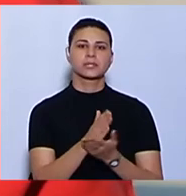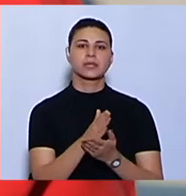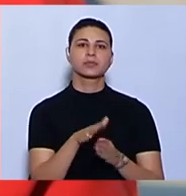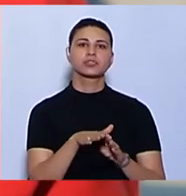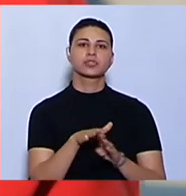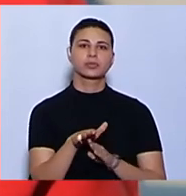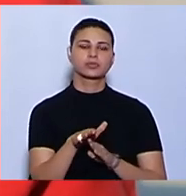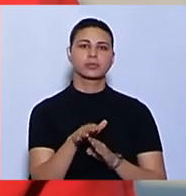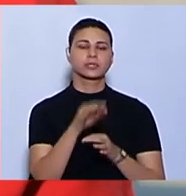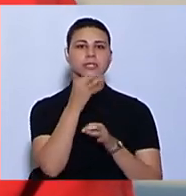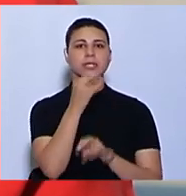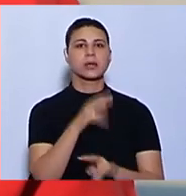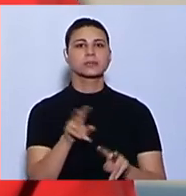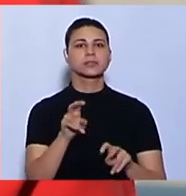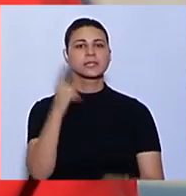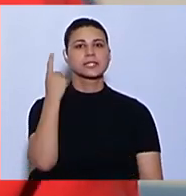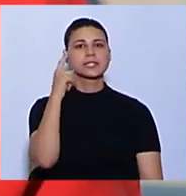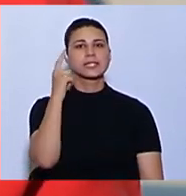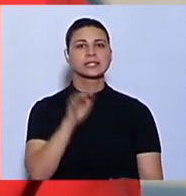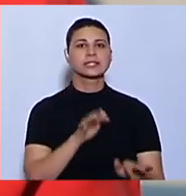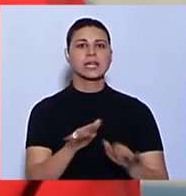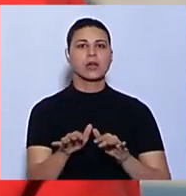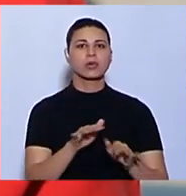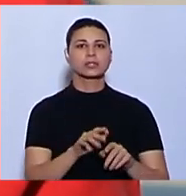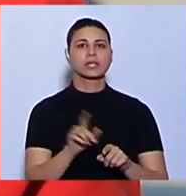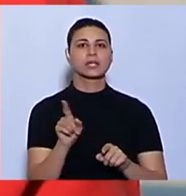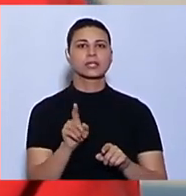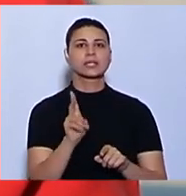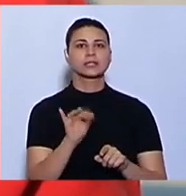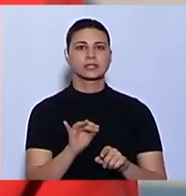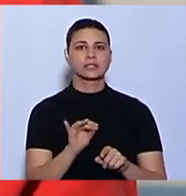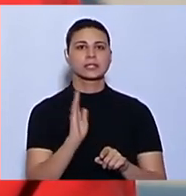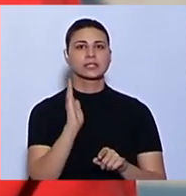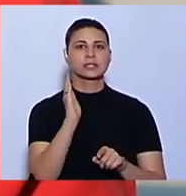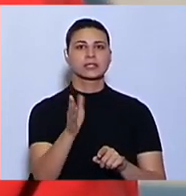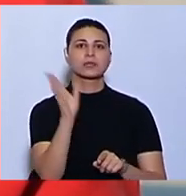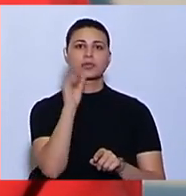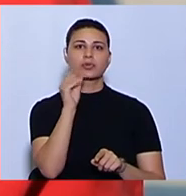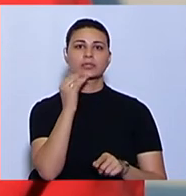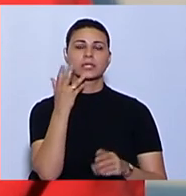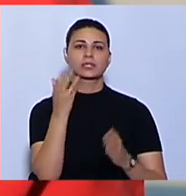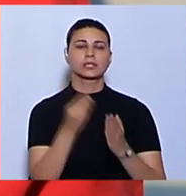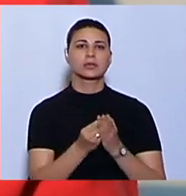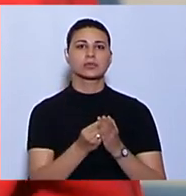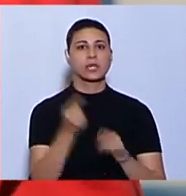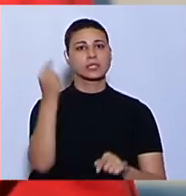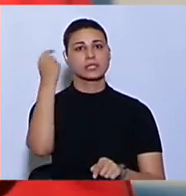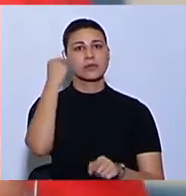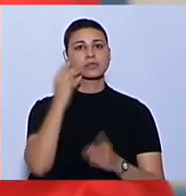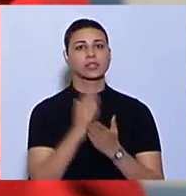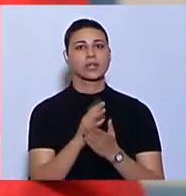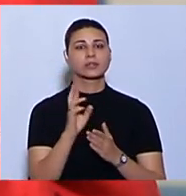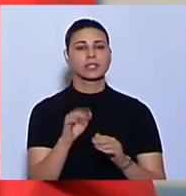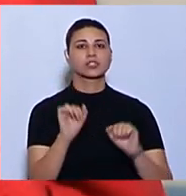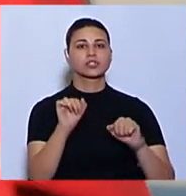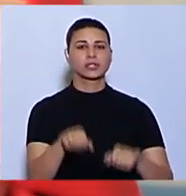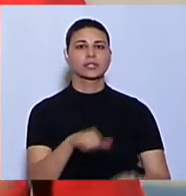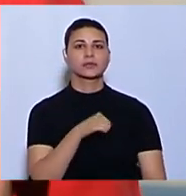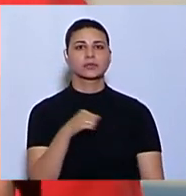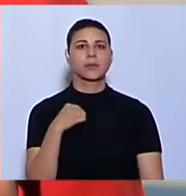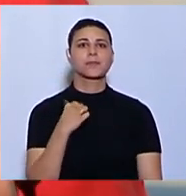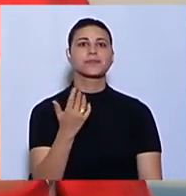შესრულებასაც, ნებისმიერი იდეის განხორციელებას, რაც კი მოგვივა საერთოდ. როცა საკუთარ თავში ხარ დარწმუნებული და როცა შეგიძლია,